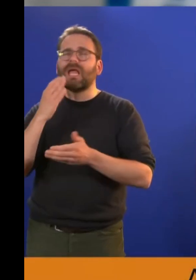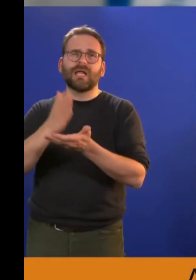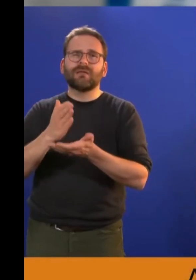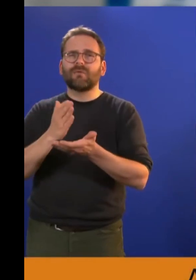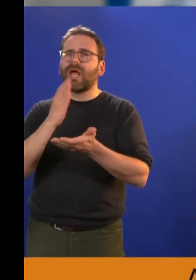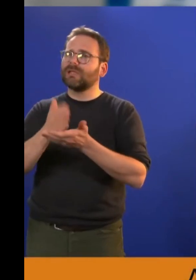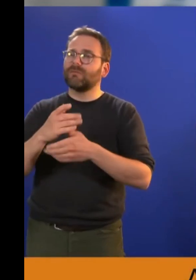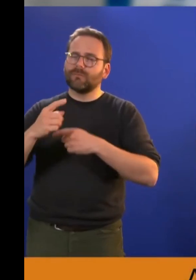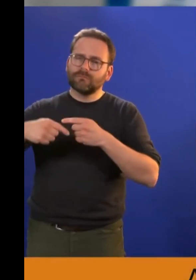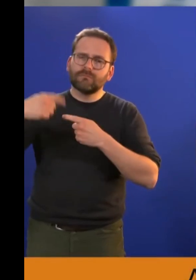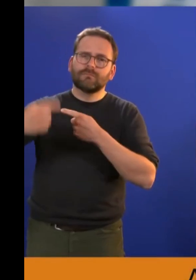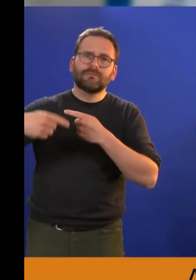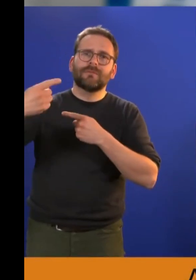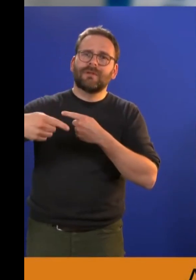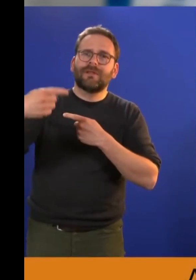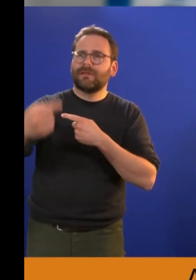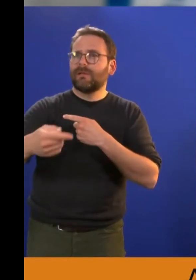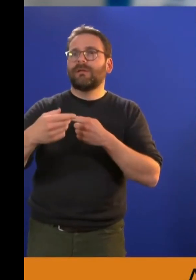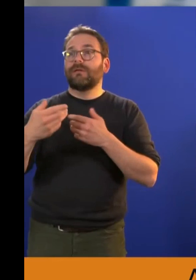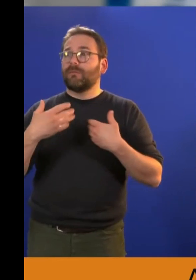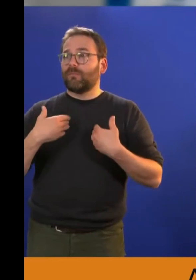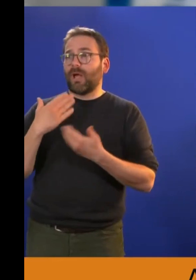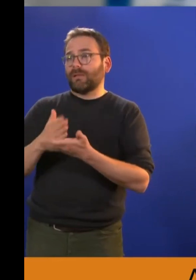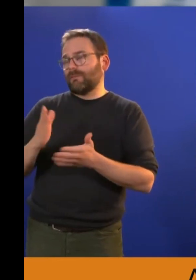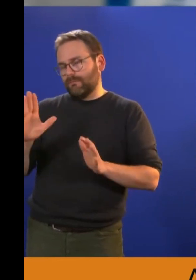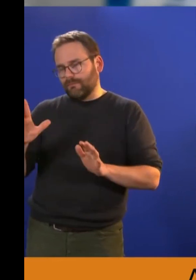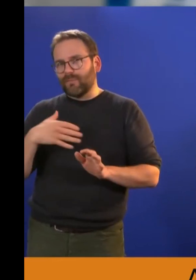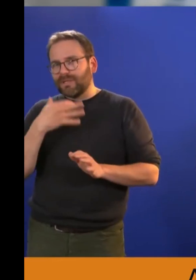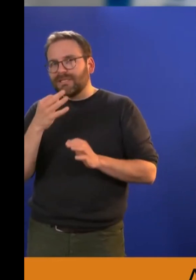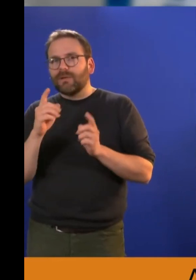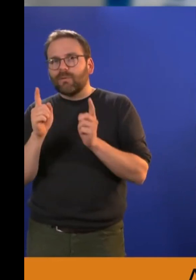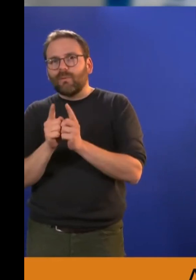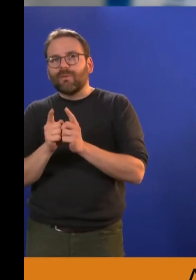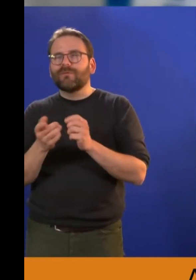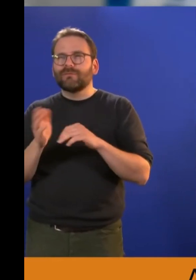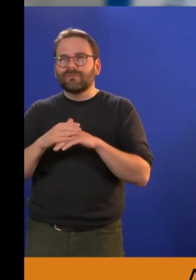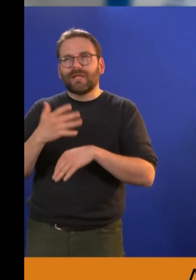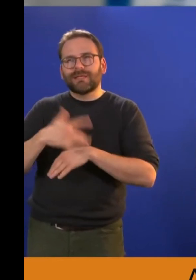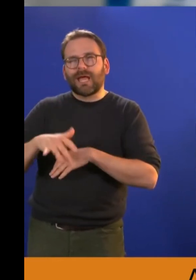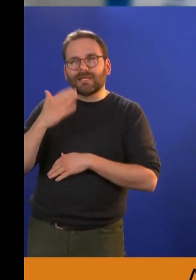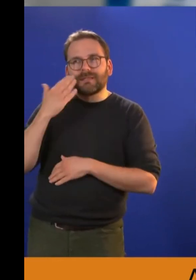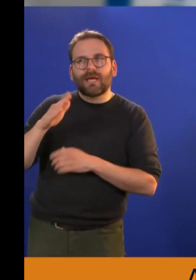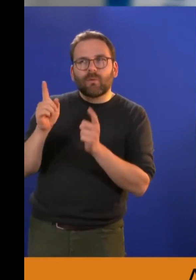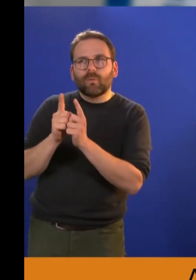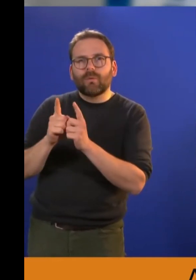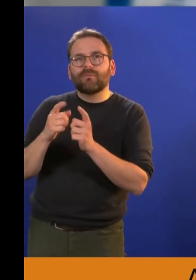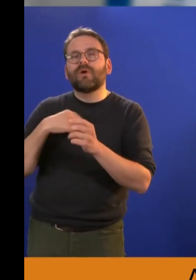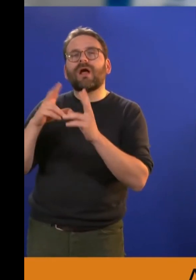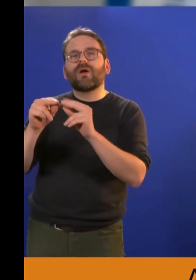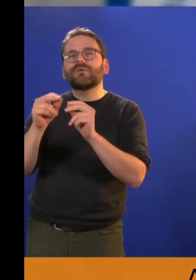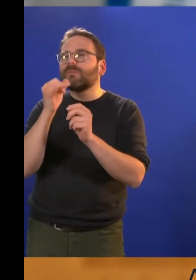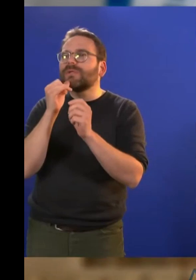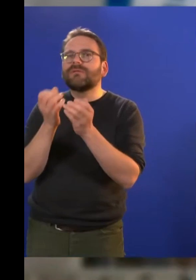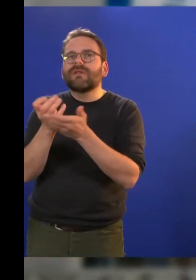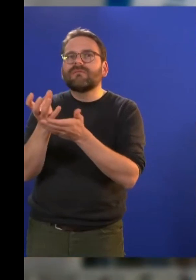intervention une semaine après l'autre de ma part, je voulais très succinctement, je sais qu'il est tard, vous raconter quelques